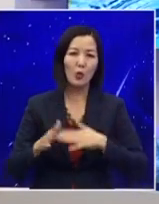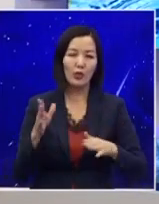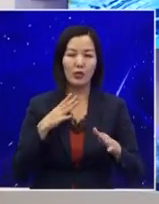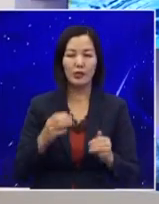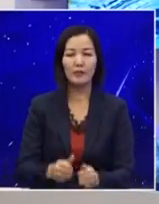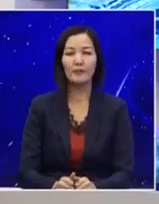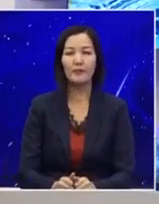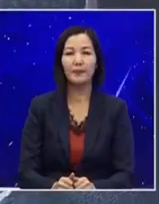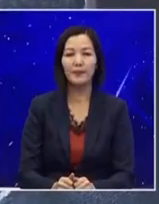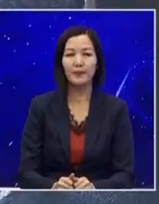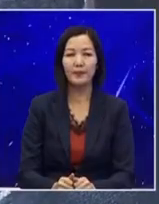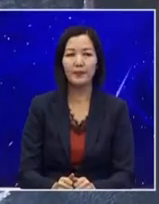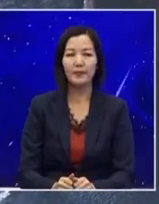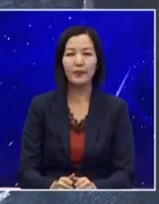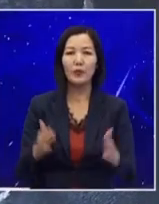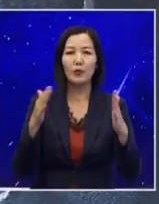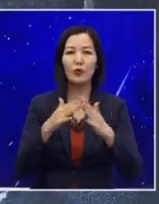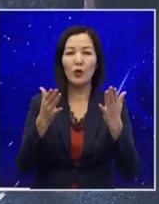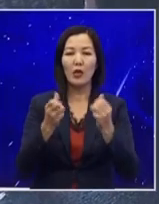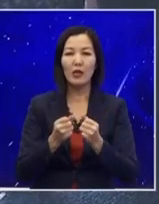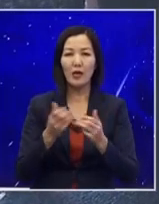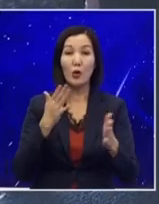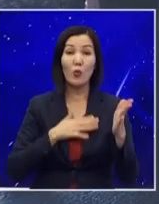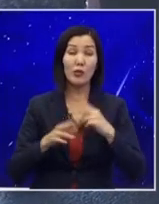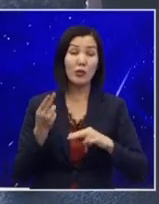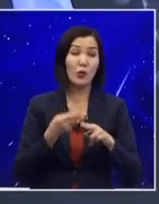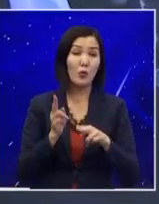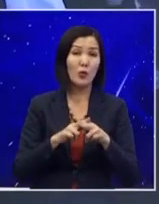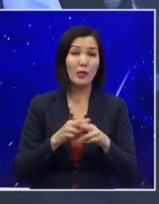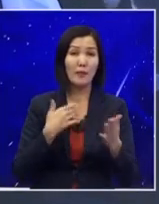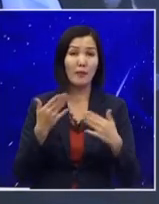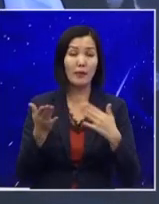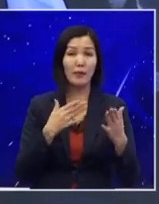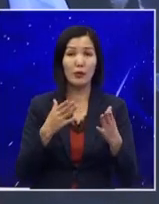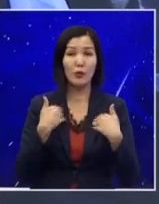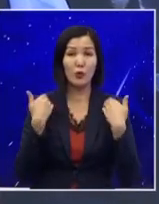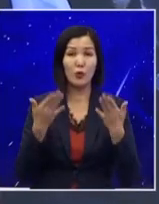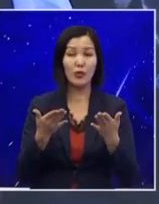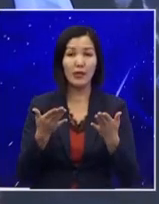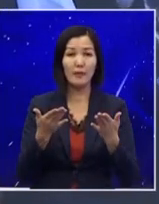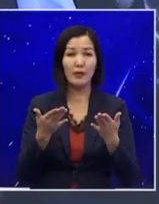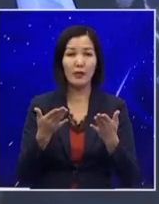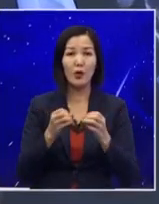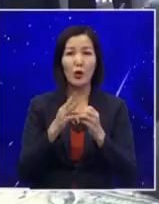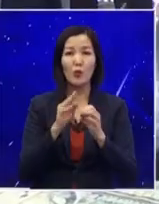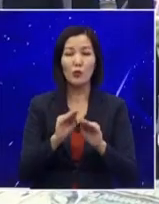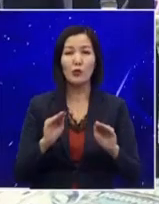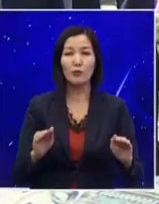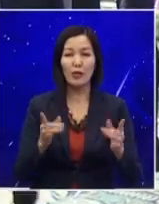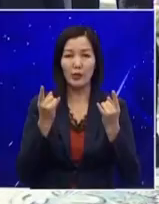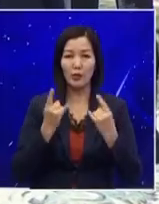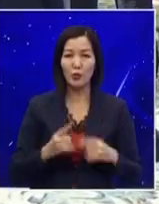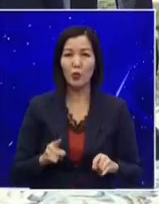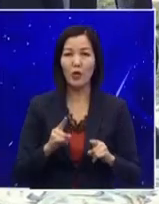шек жоқ. Баспаналы болғандар қуанышында шек жоқ. Бір-бірін құттықтап мәресәре. Қатарында 13 баланы жарық дүниеге